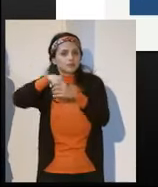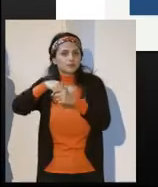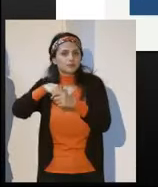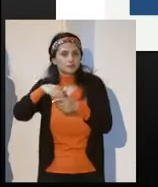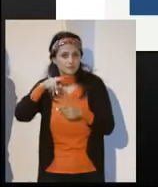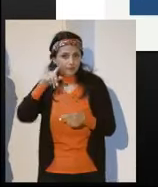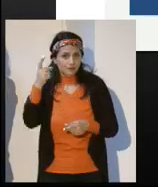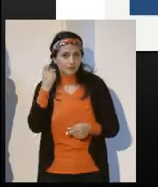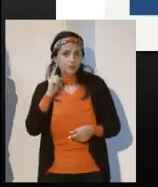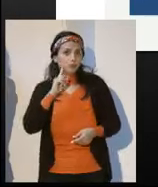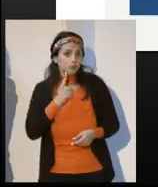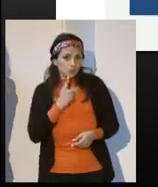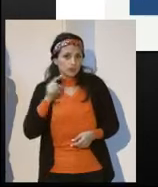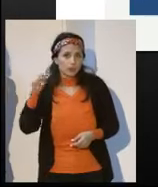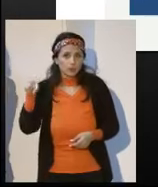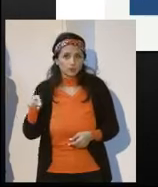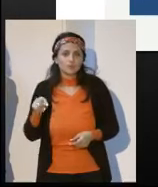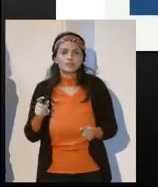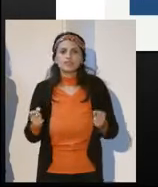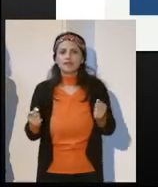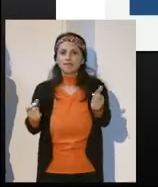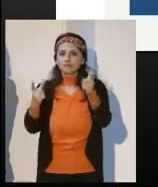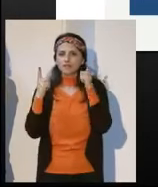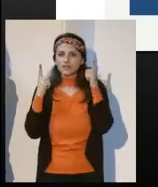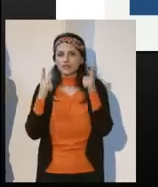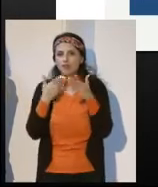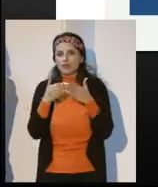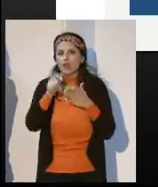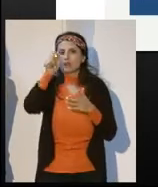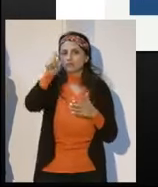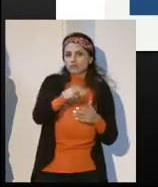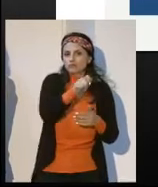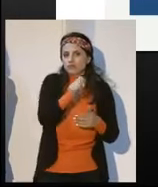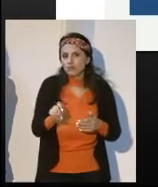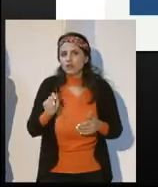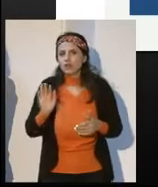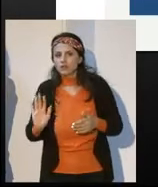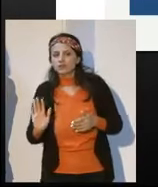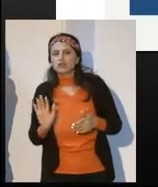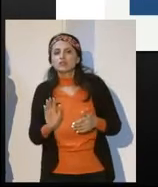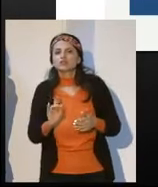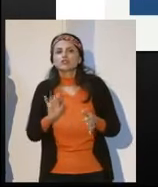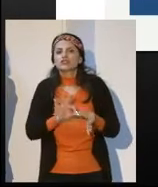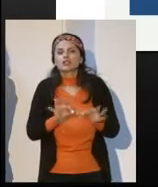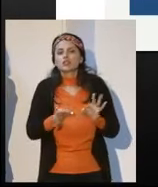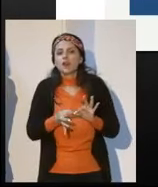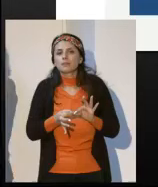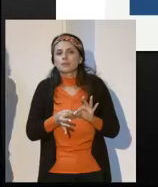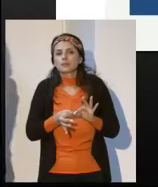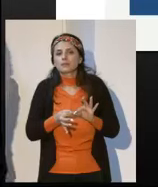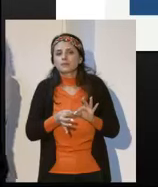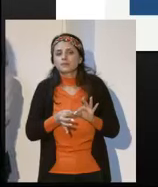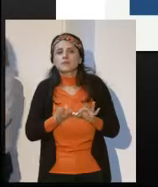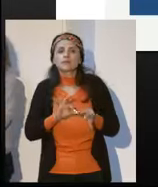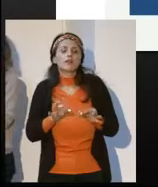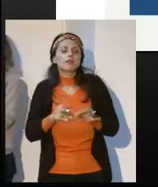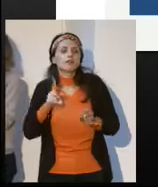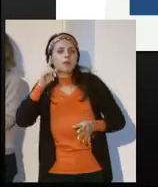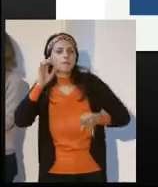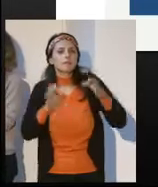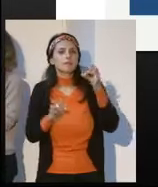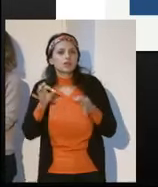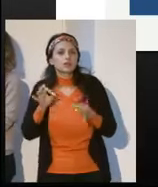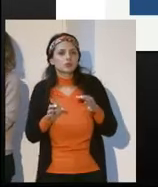la finalul unui proces complex de dezinstituționalizare ce a presupus deopotrivă măsuri în